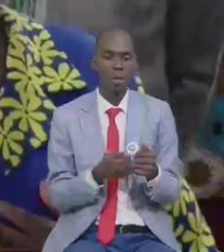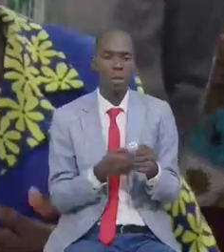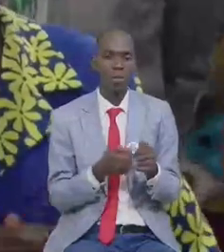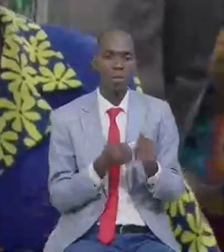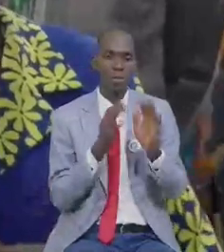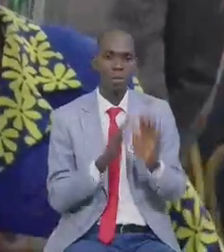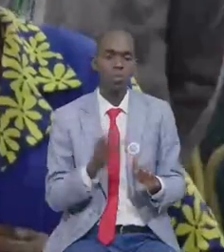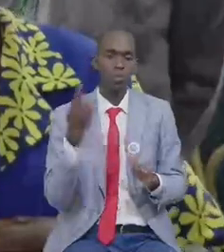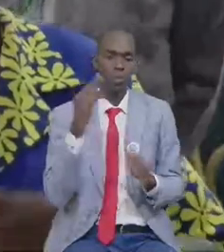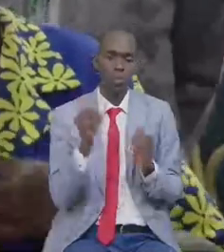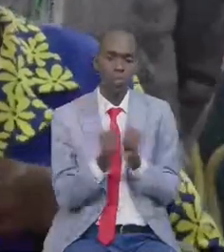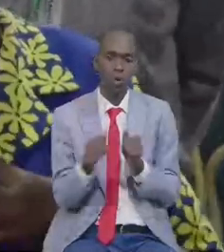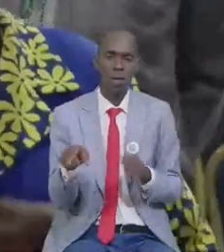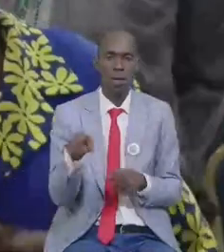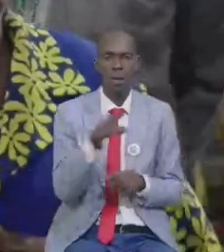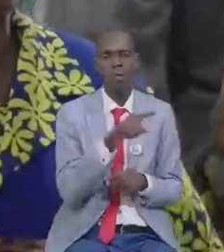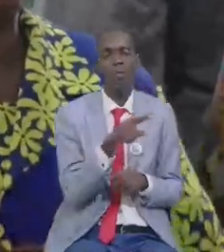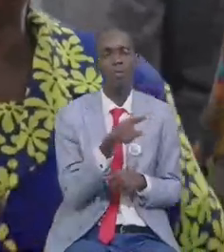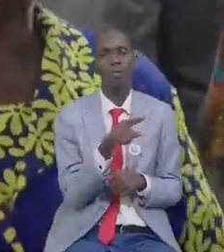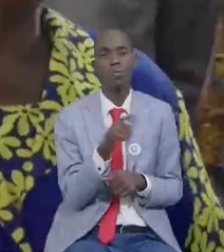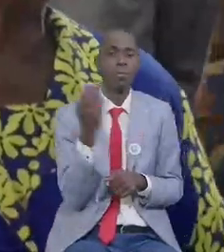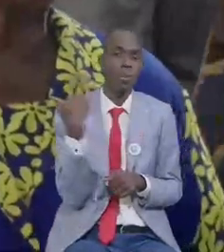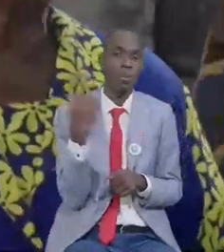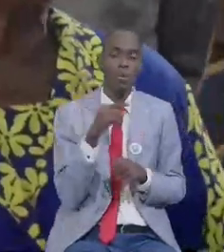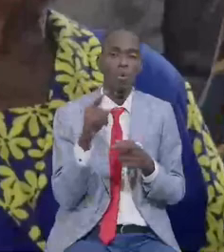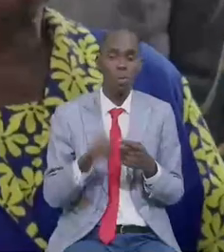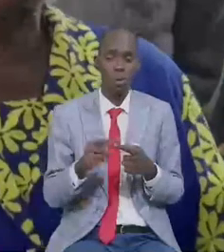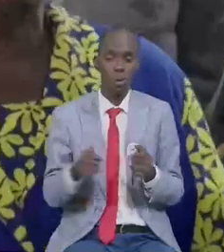Quand les apôtres étaient avec eux, Philippe,